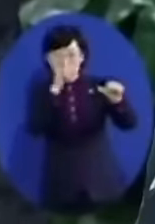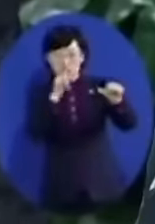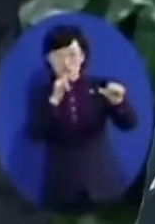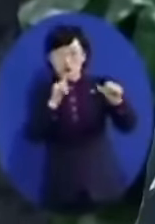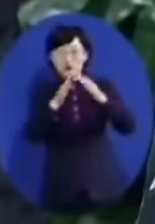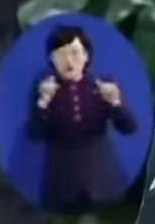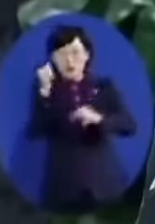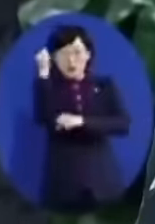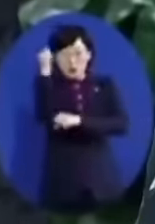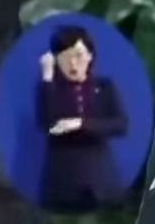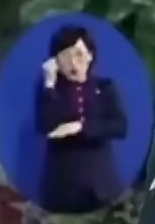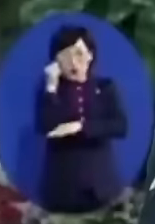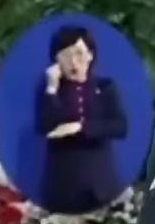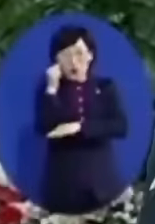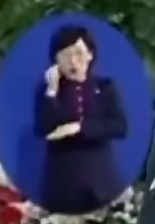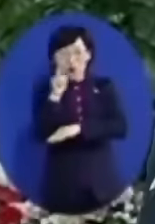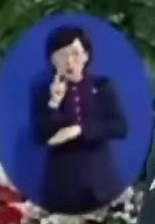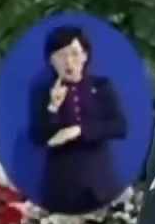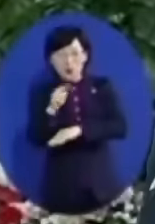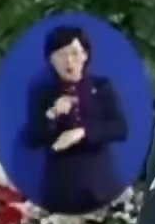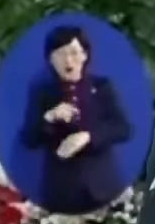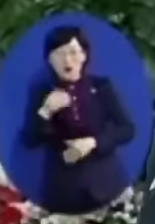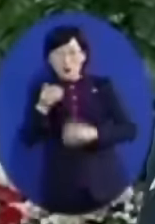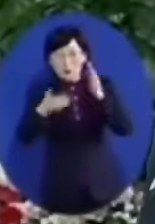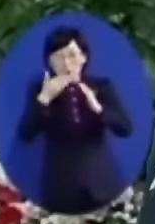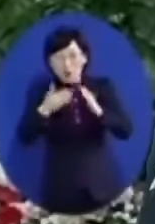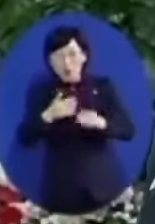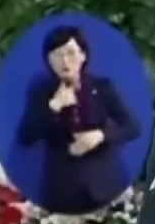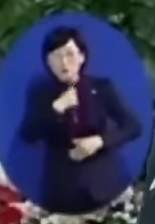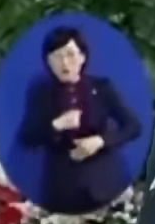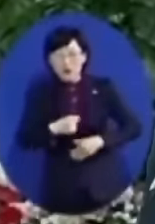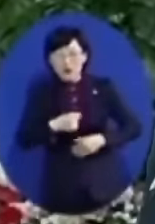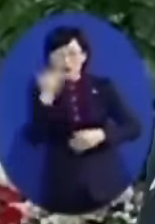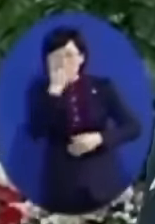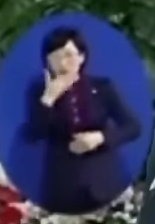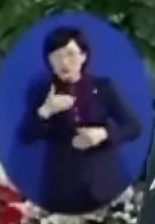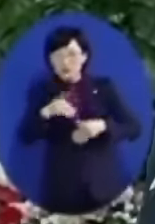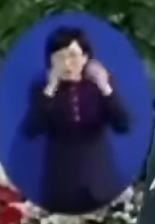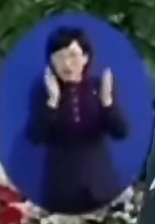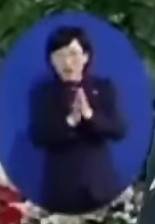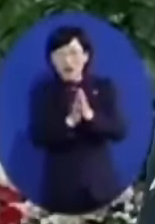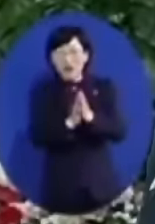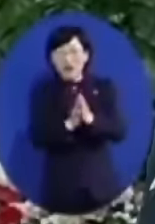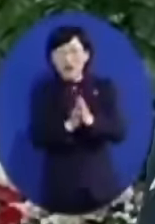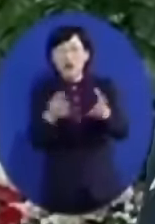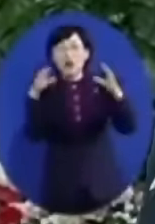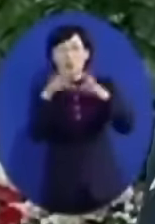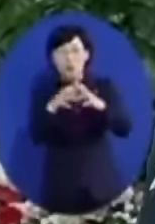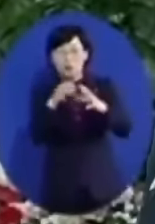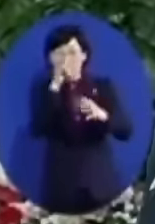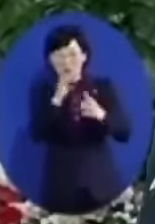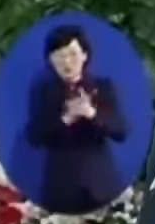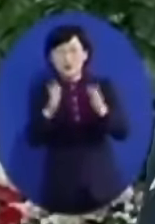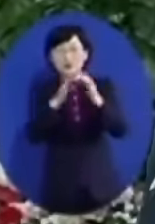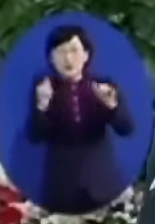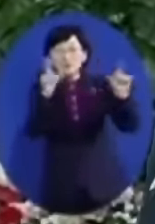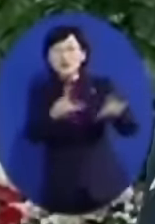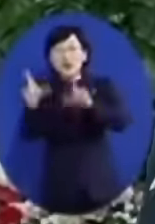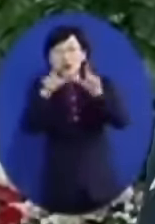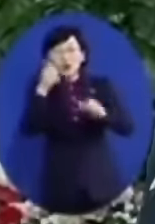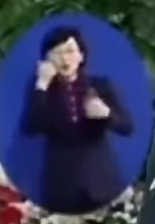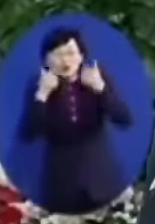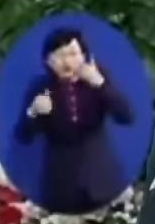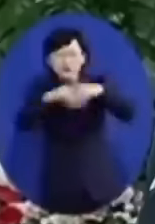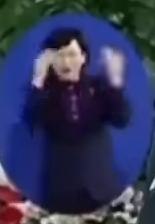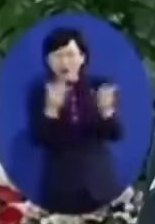원초적 본능인 식욕이나 성욕, 무욕 등이 모두 포함되어 있습니다. 인간은 살아가면서 누구나 오욕을 채우려고